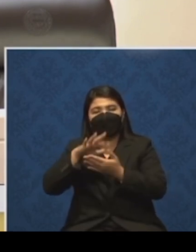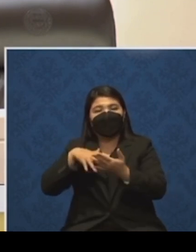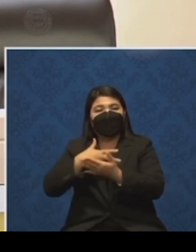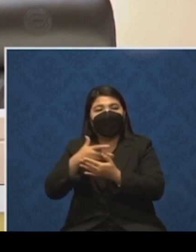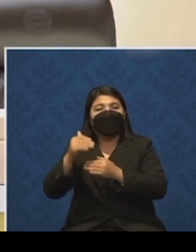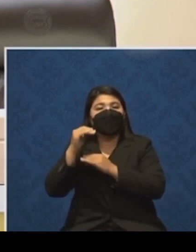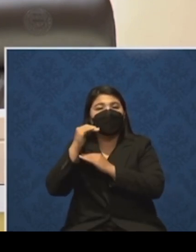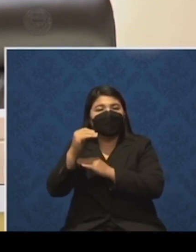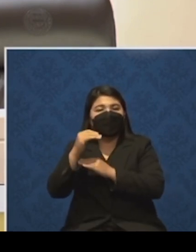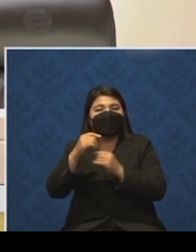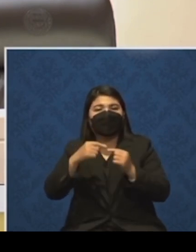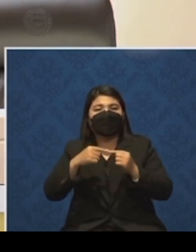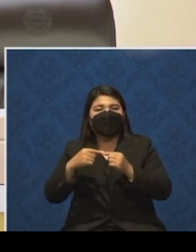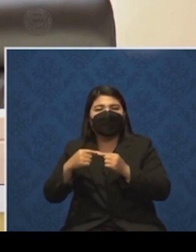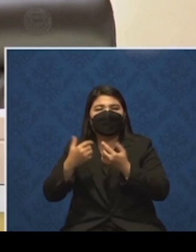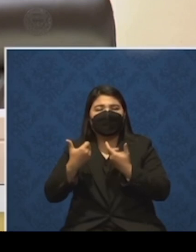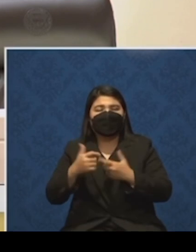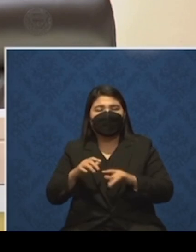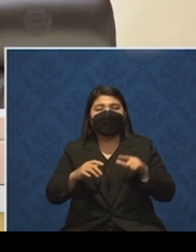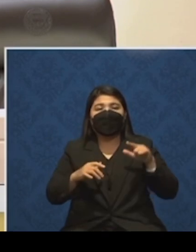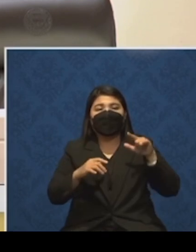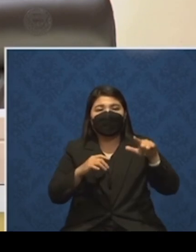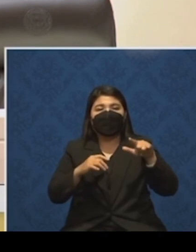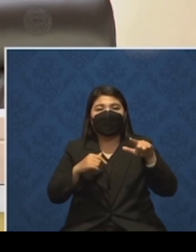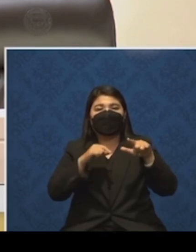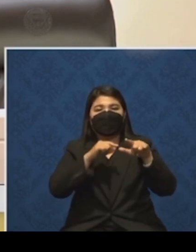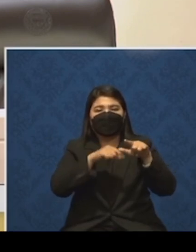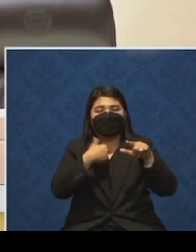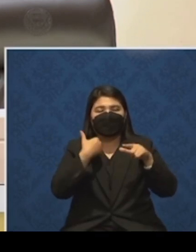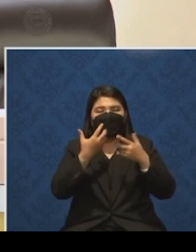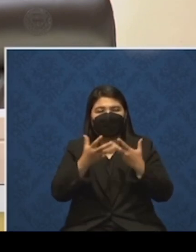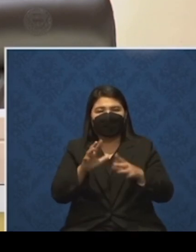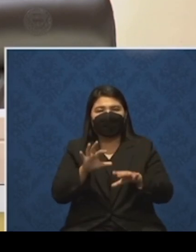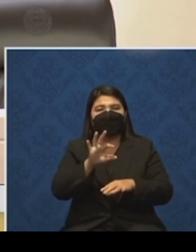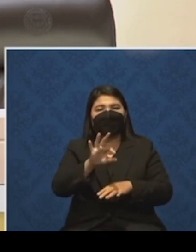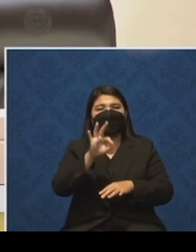ซึ่งกองทัพอากาศก็ได้มีการจัดตั้งคณะกรรมการคัดเลือกแบบ